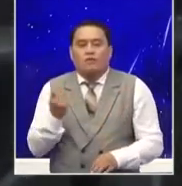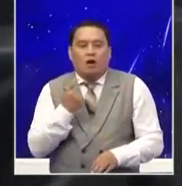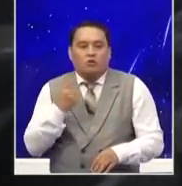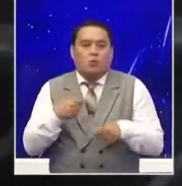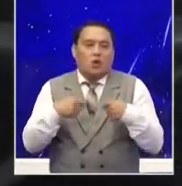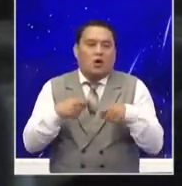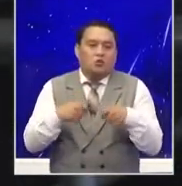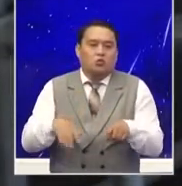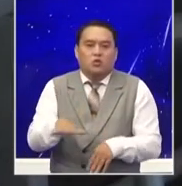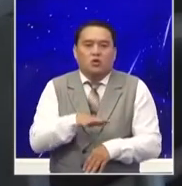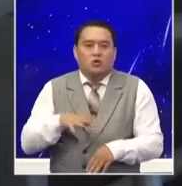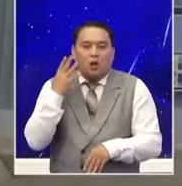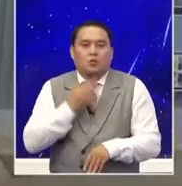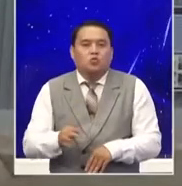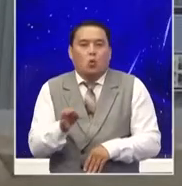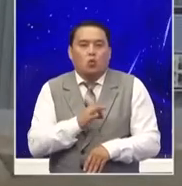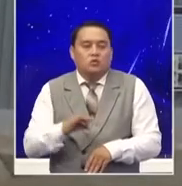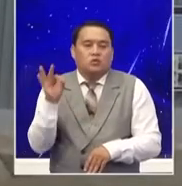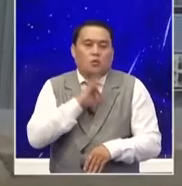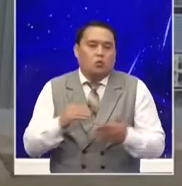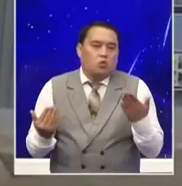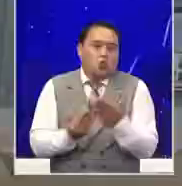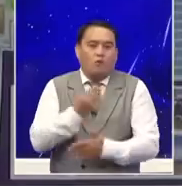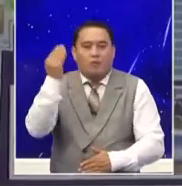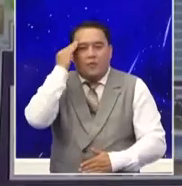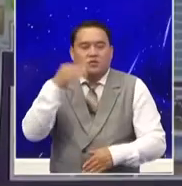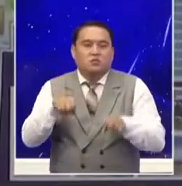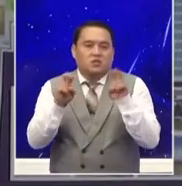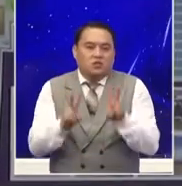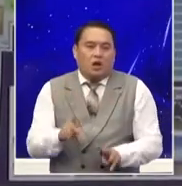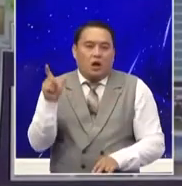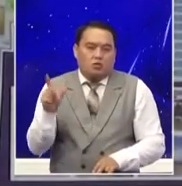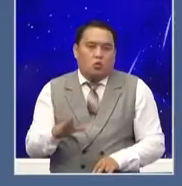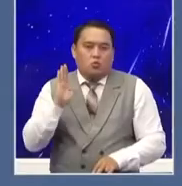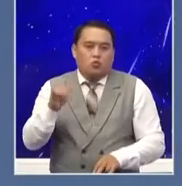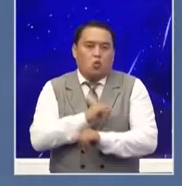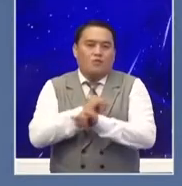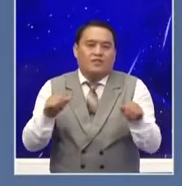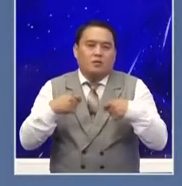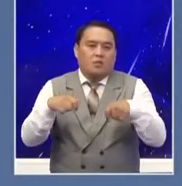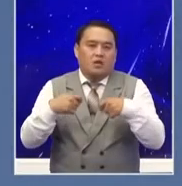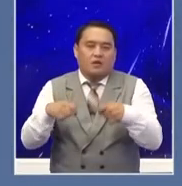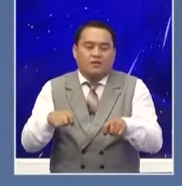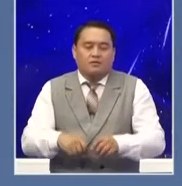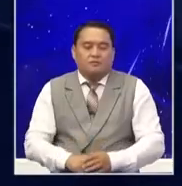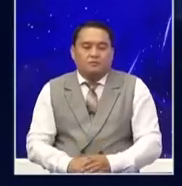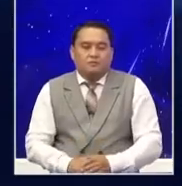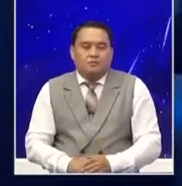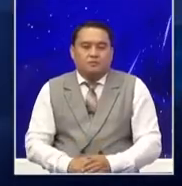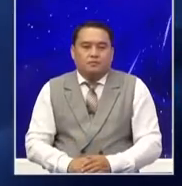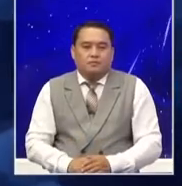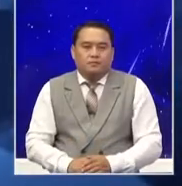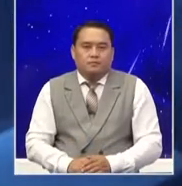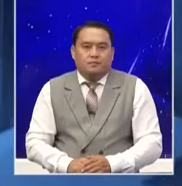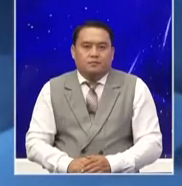свою продукцию на территории области, то применение инноваций, по мнению специалистов, позволит значительно расширить географию сбыта молока. Алексей Цой,